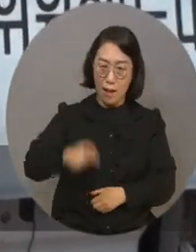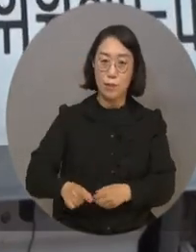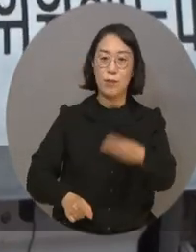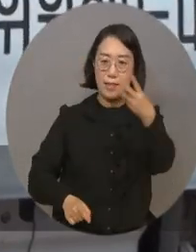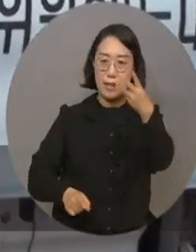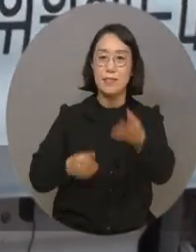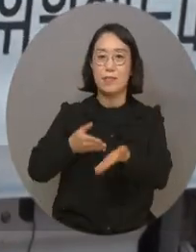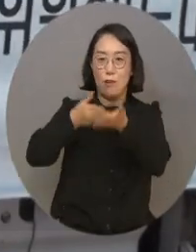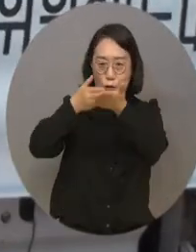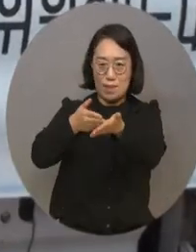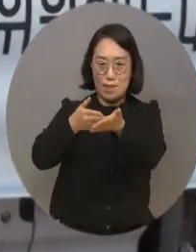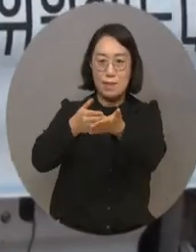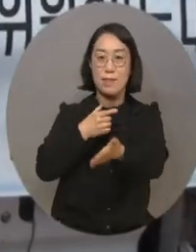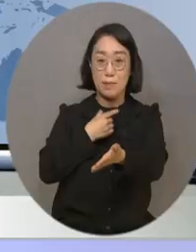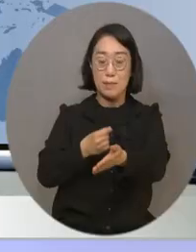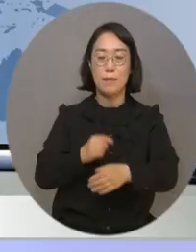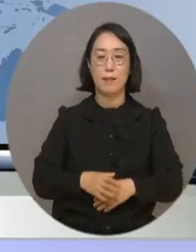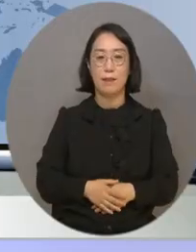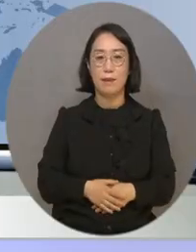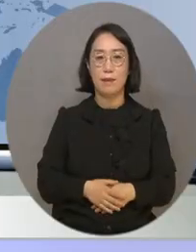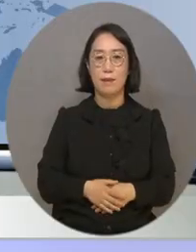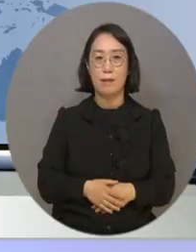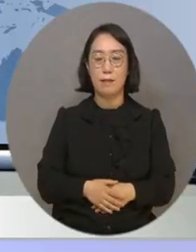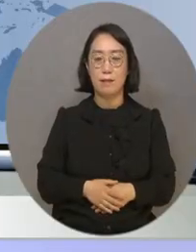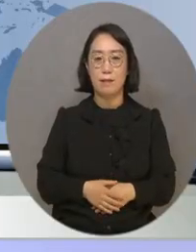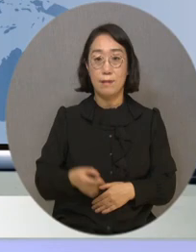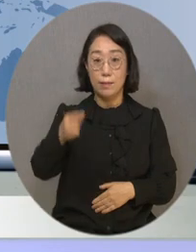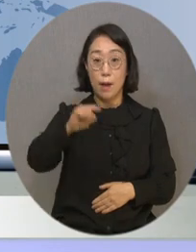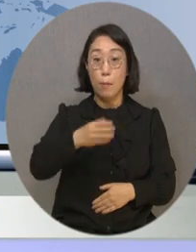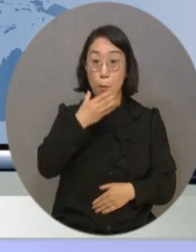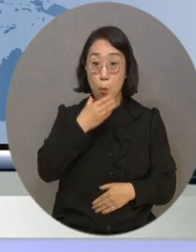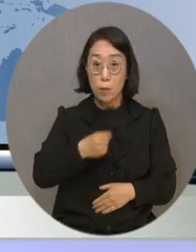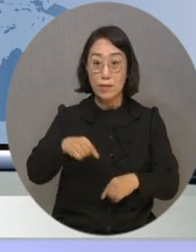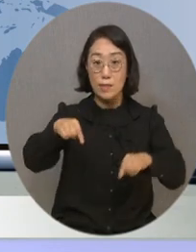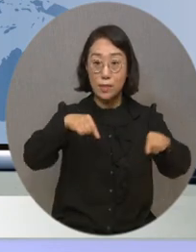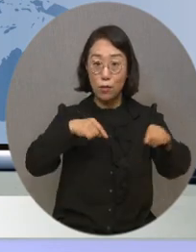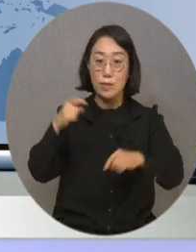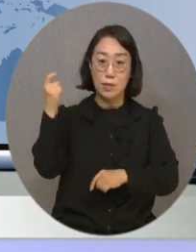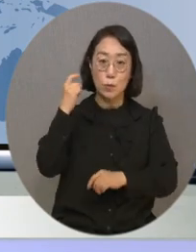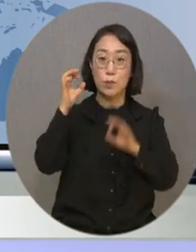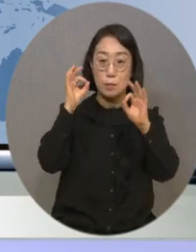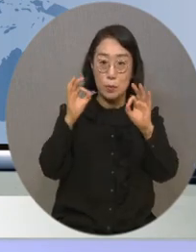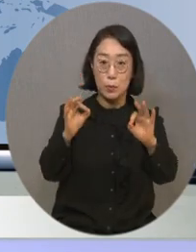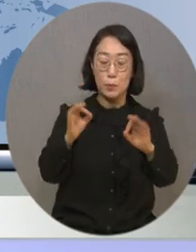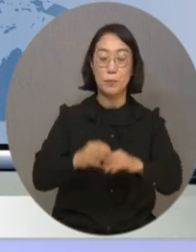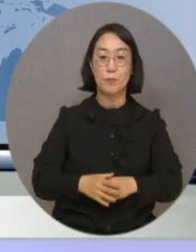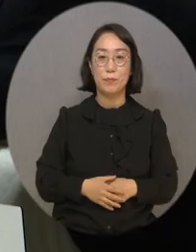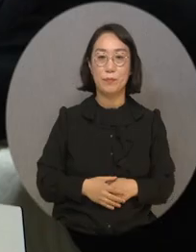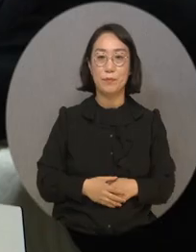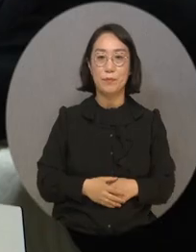건의를 하는 바입니다. 이어서 복지계 정책 소식 만나보겠습니다.